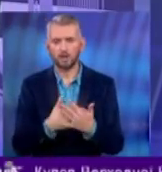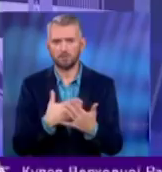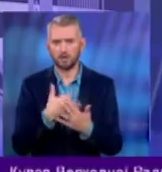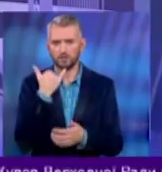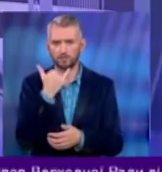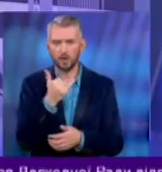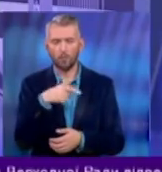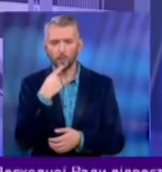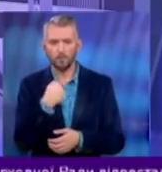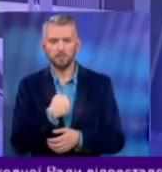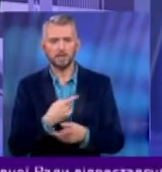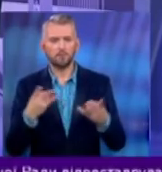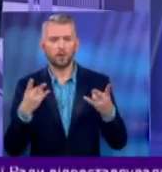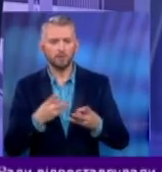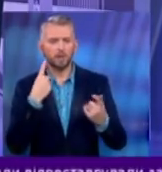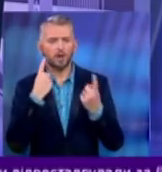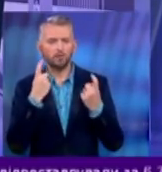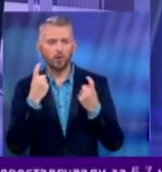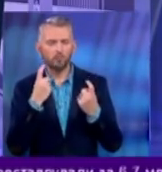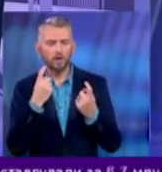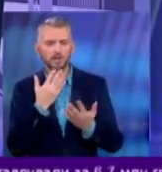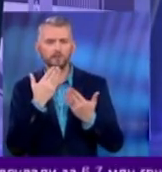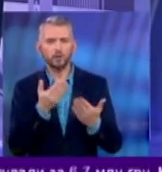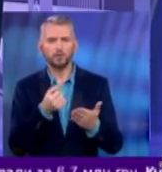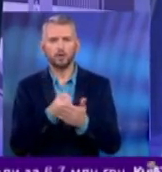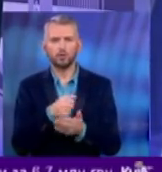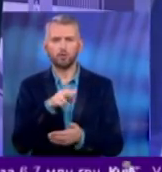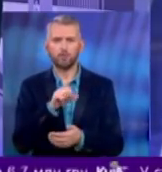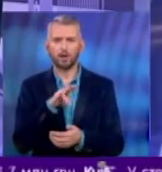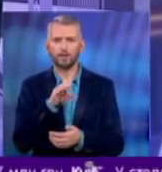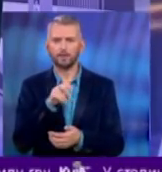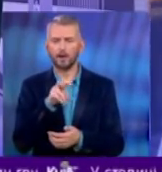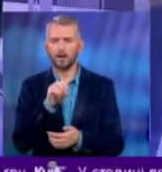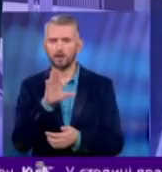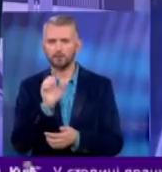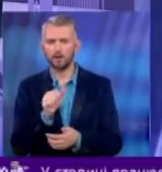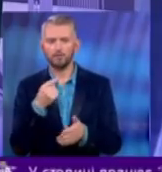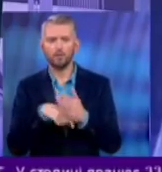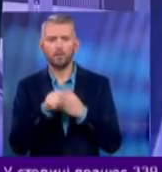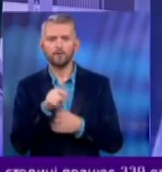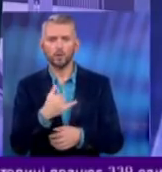і говорю, що мені потрібно інформацію звернутися до Пантелєєва, бо він у нас